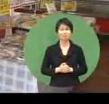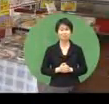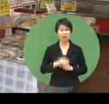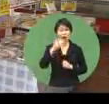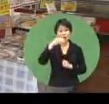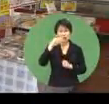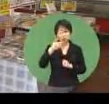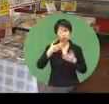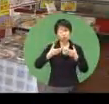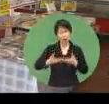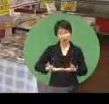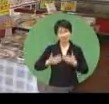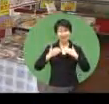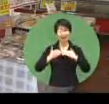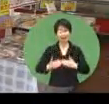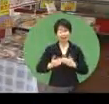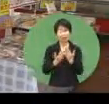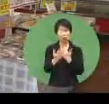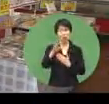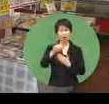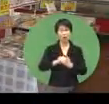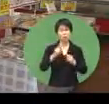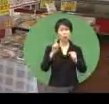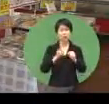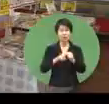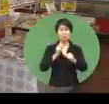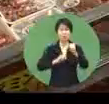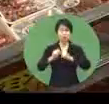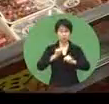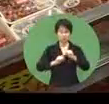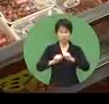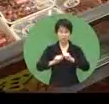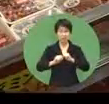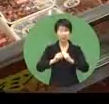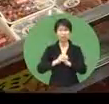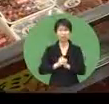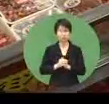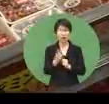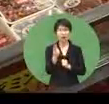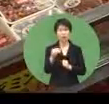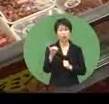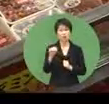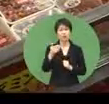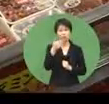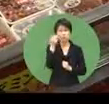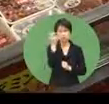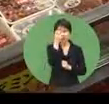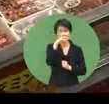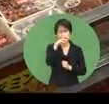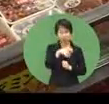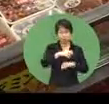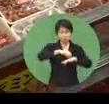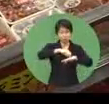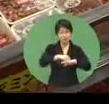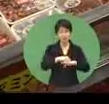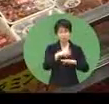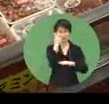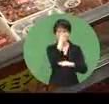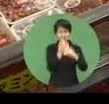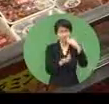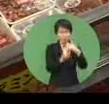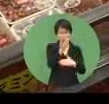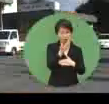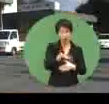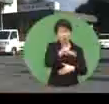食の安全安心を確保するための取り組みは、屠畜検査所での厳しい検査をクリアした後も行